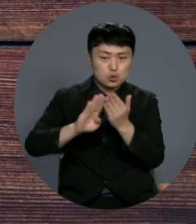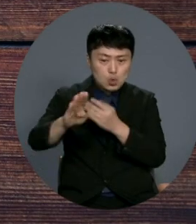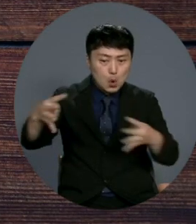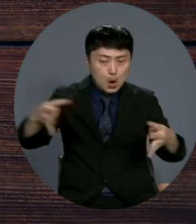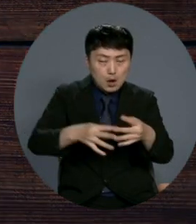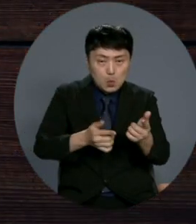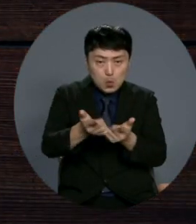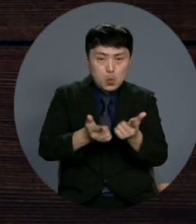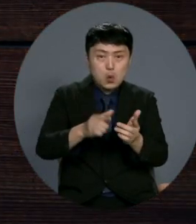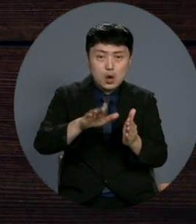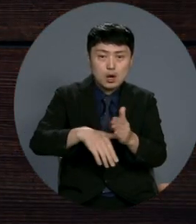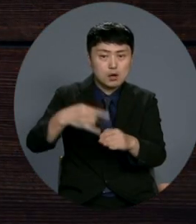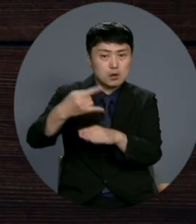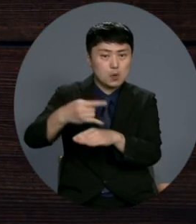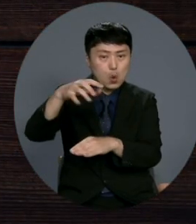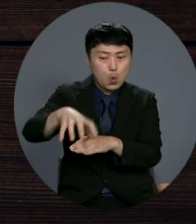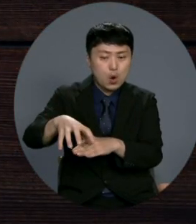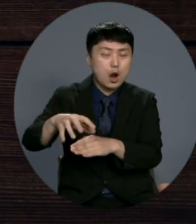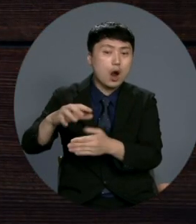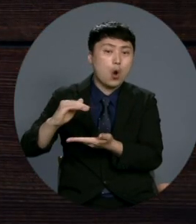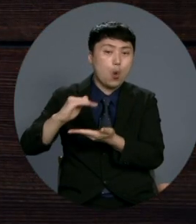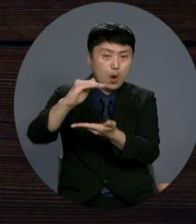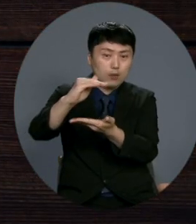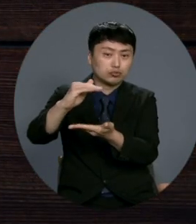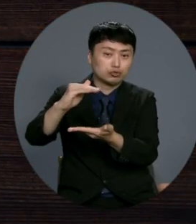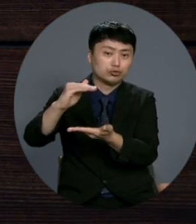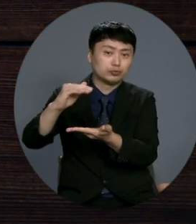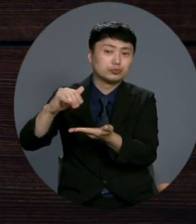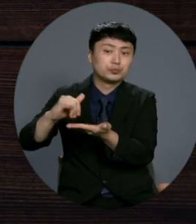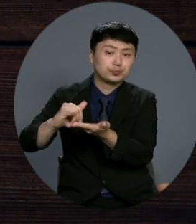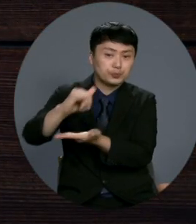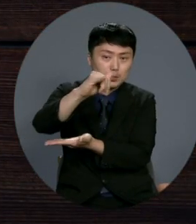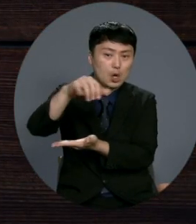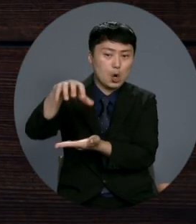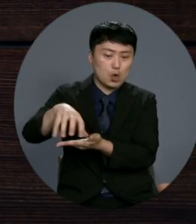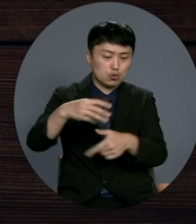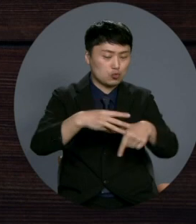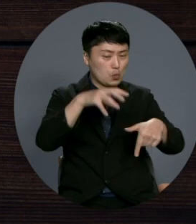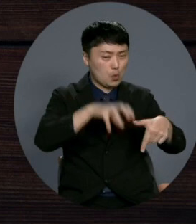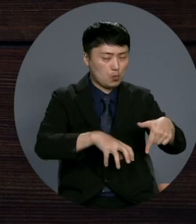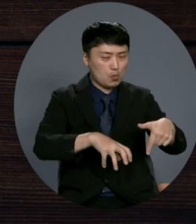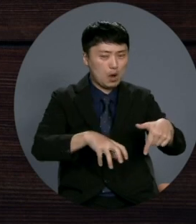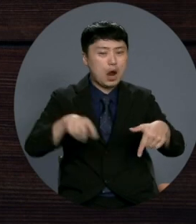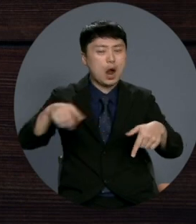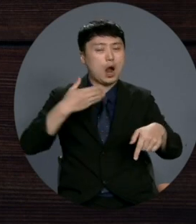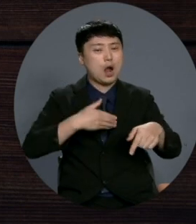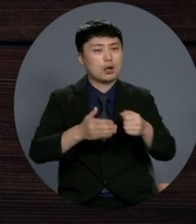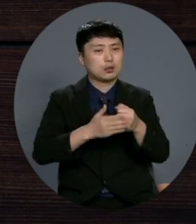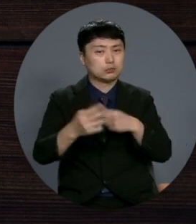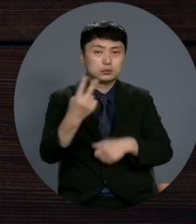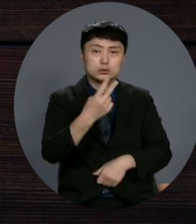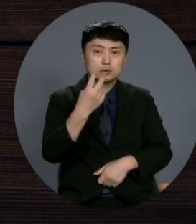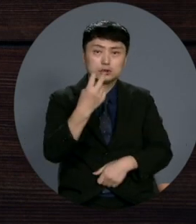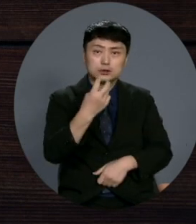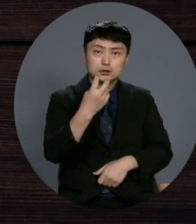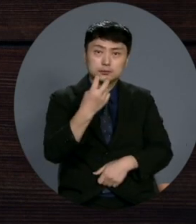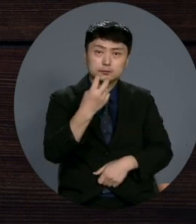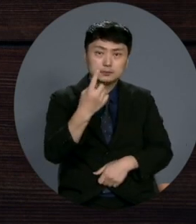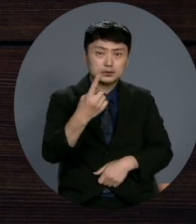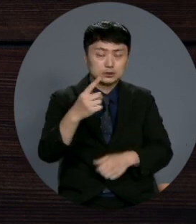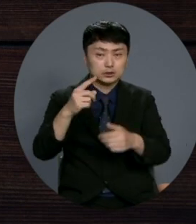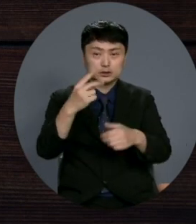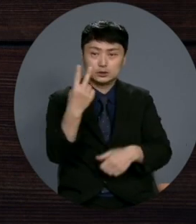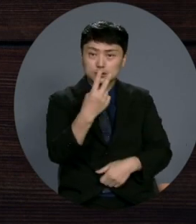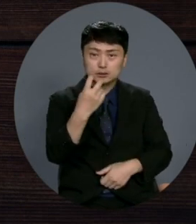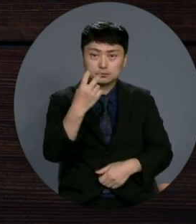협의 과정에서도 의성군은 화물 터미널에 군위 배치 방침을 인지하고 있었다며 2021년 9월부터